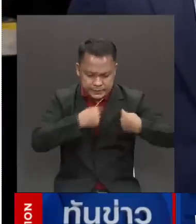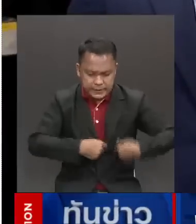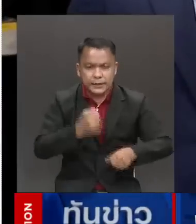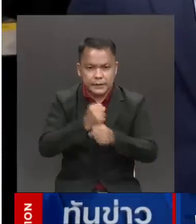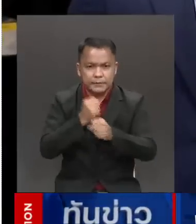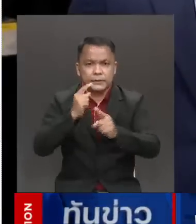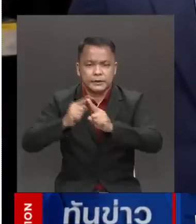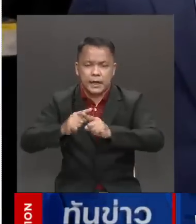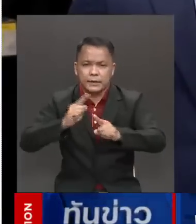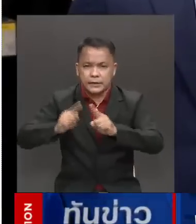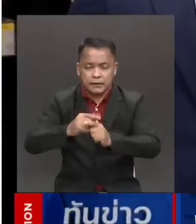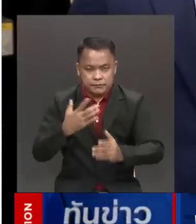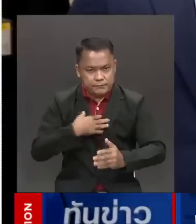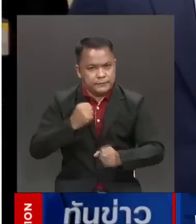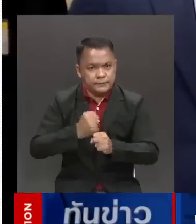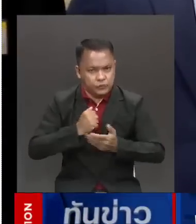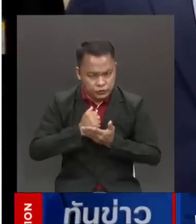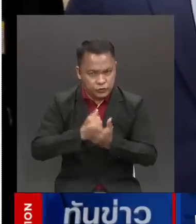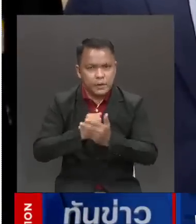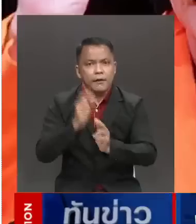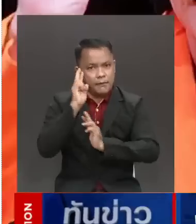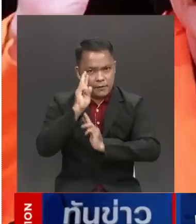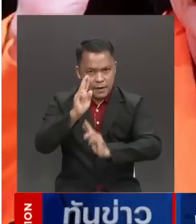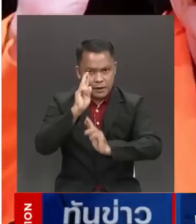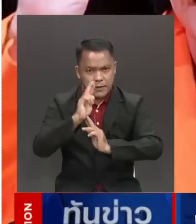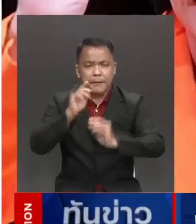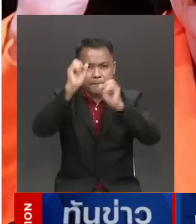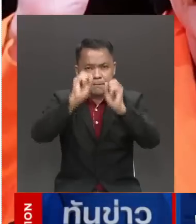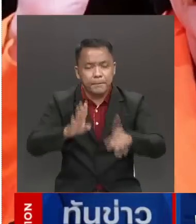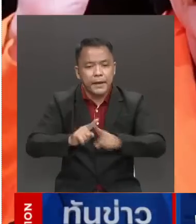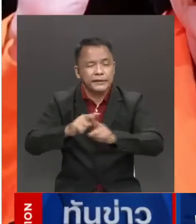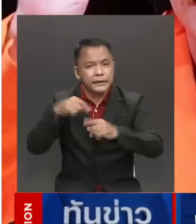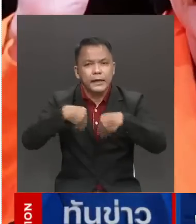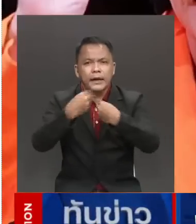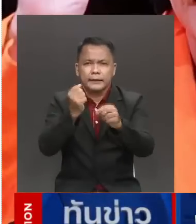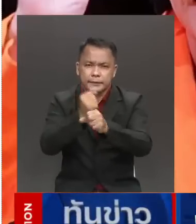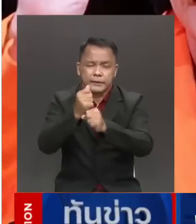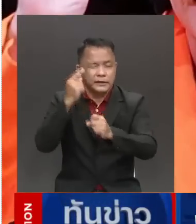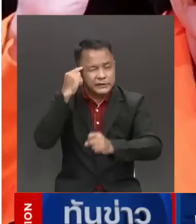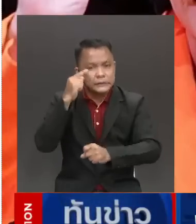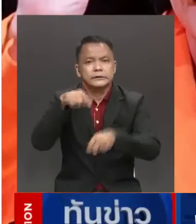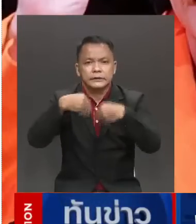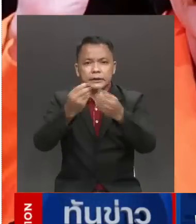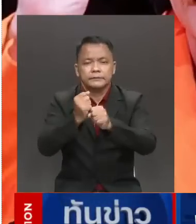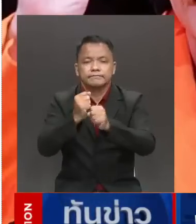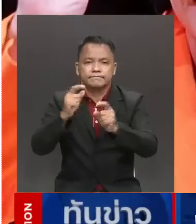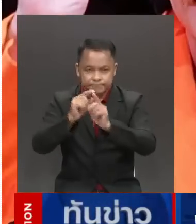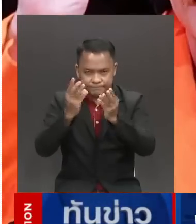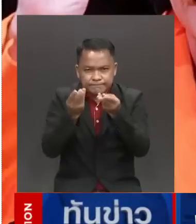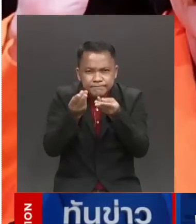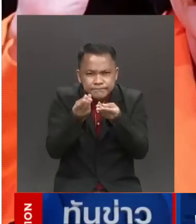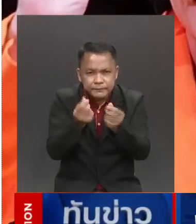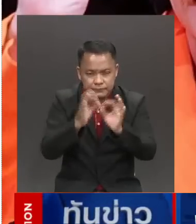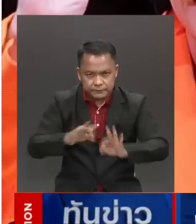ที่เครื่องไม้เครื่องมือมีอยู่ในมือทำอย่างระมัดระวังแบบหวังผลสำเร็จเพราะตระหนักดีเลยว่าเป็นเรื่องละเอียดอ่อนน